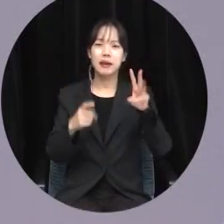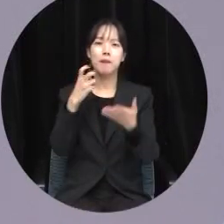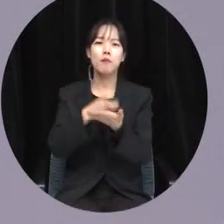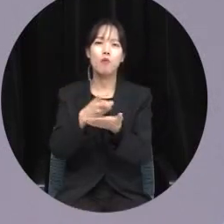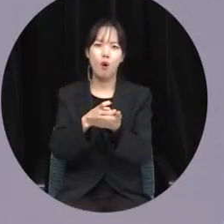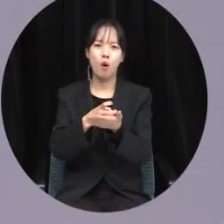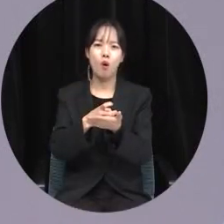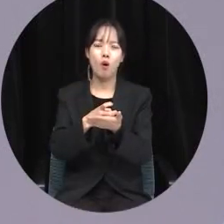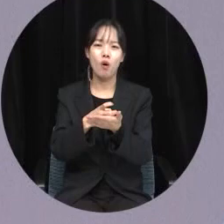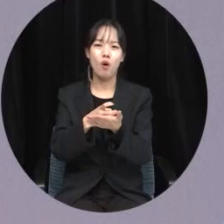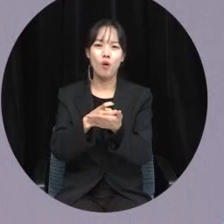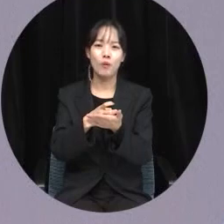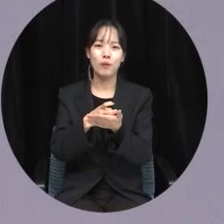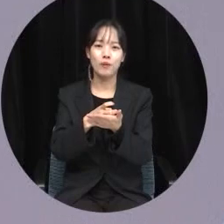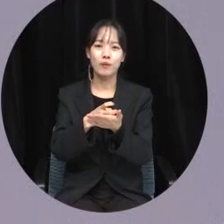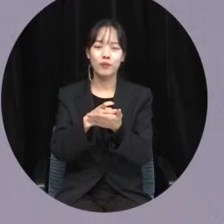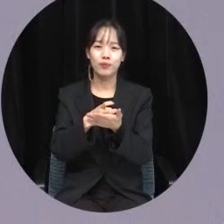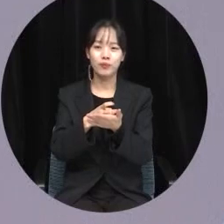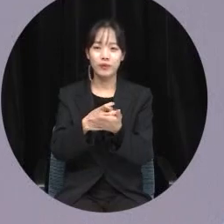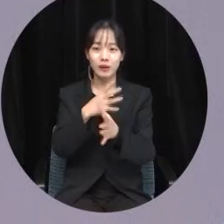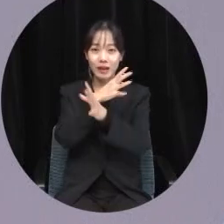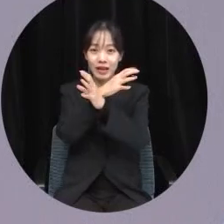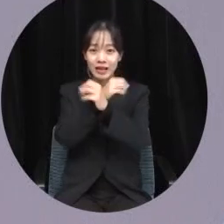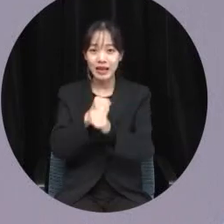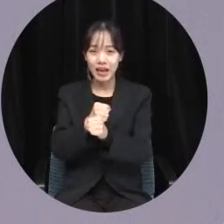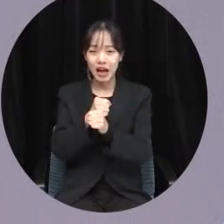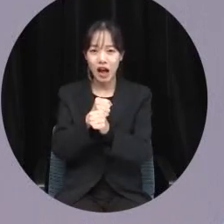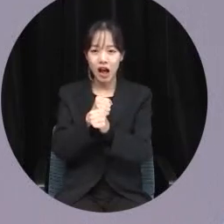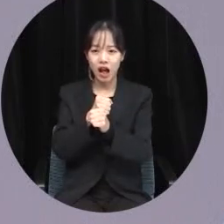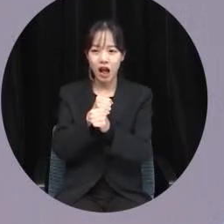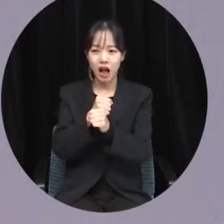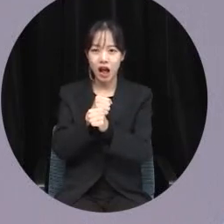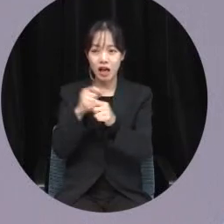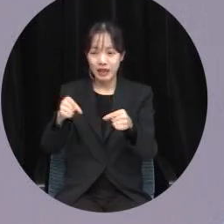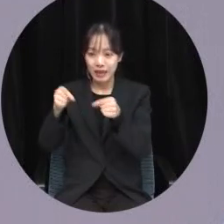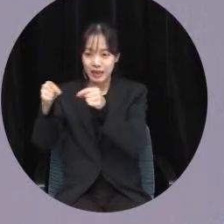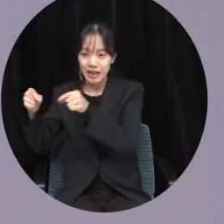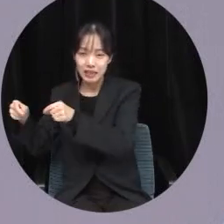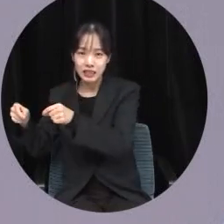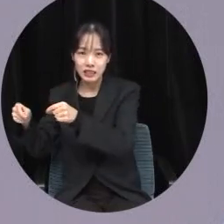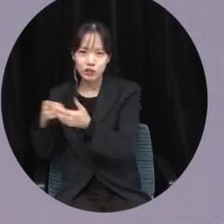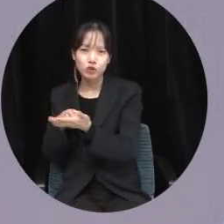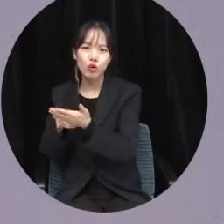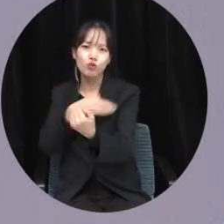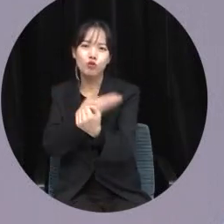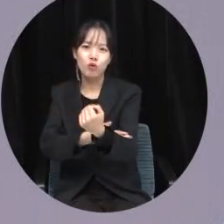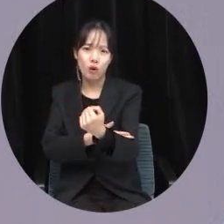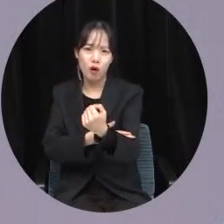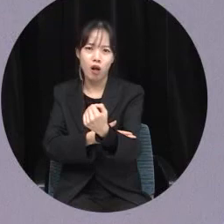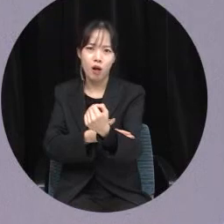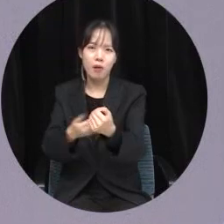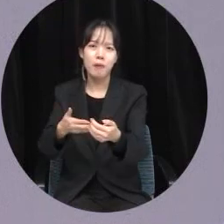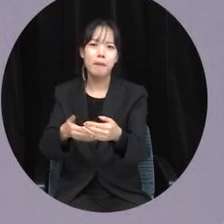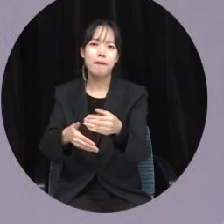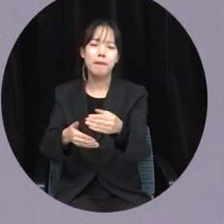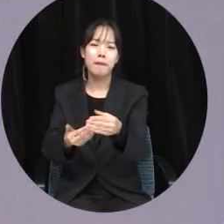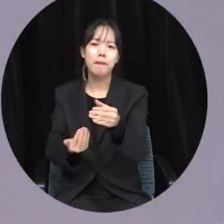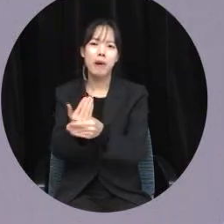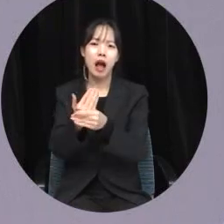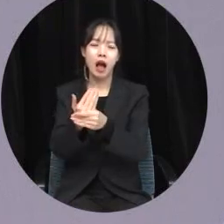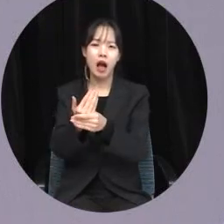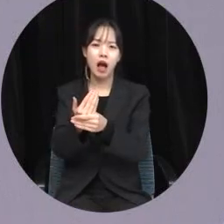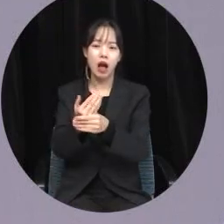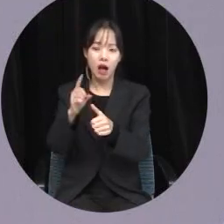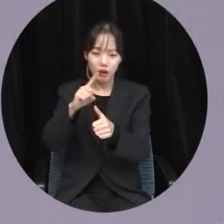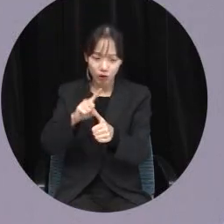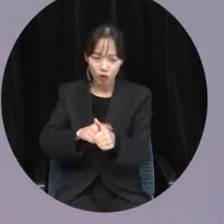집주인들이 모두 전세 가격을 올렸습니다. 그에 따라 빌라 등을 중심으로 갭